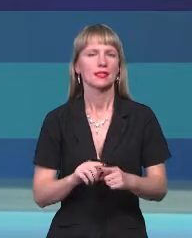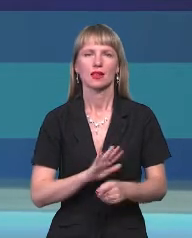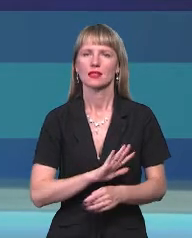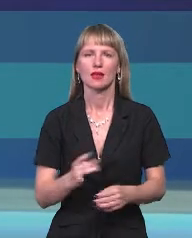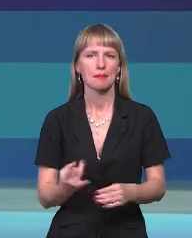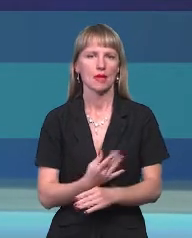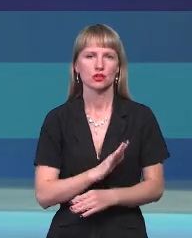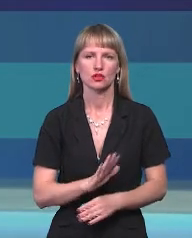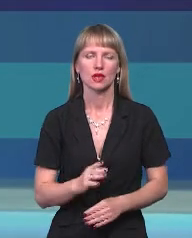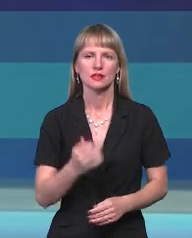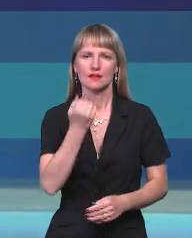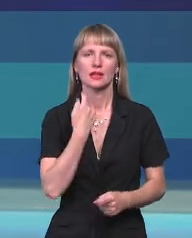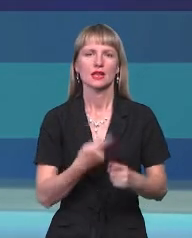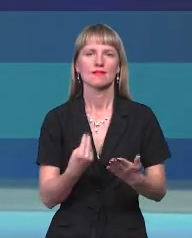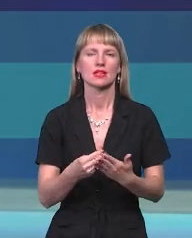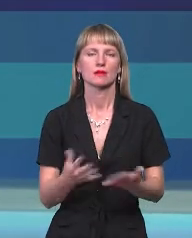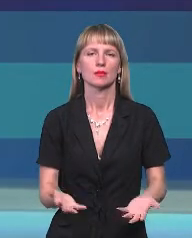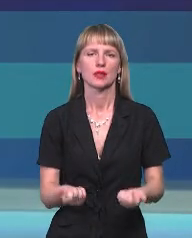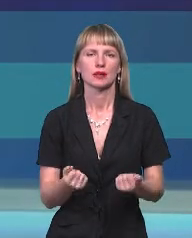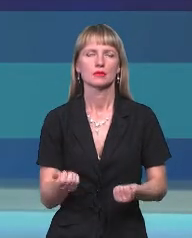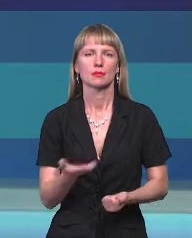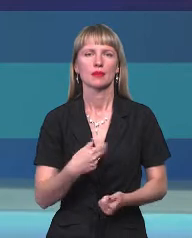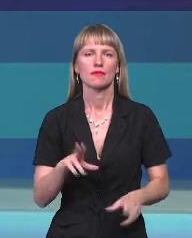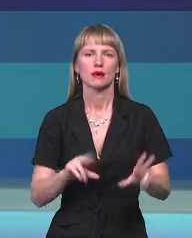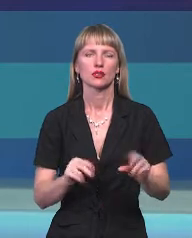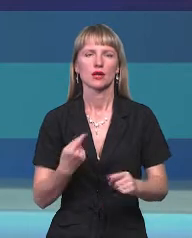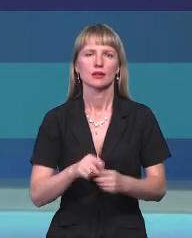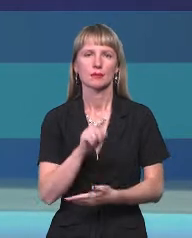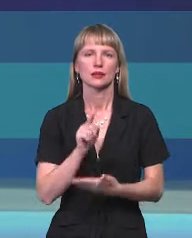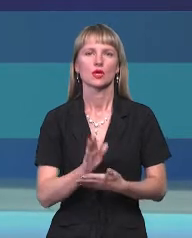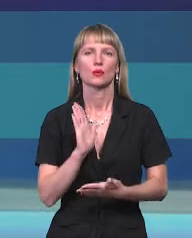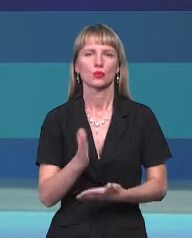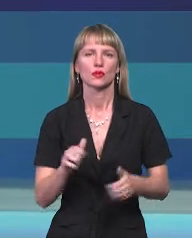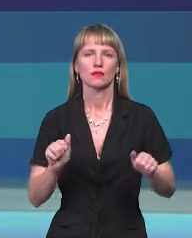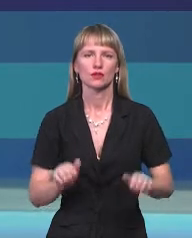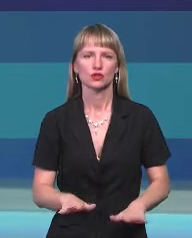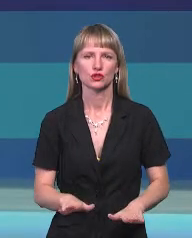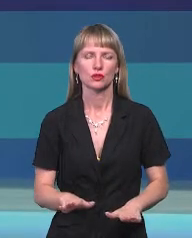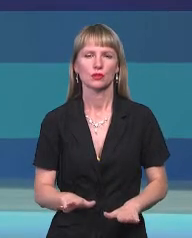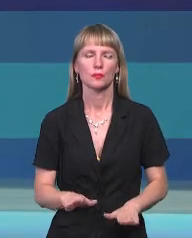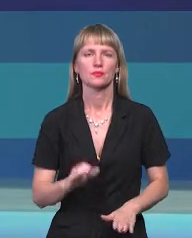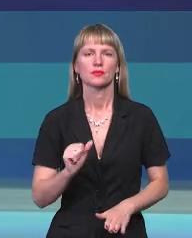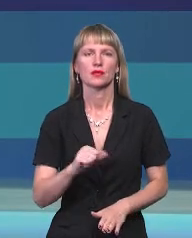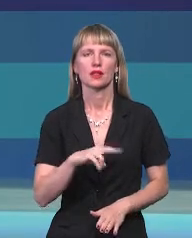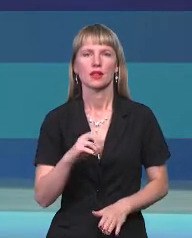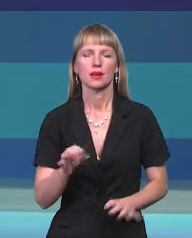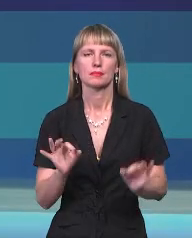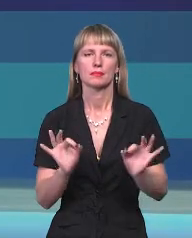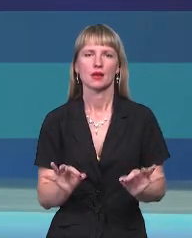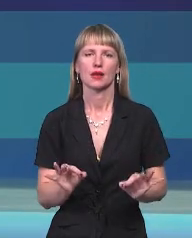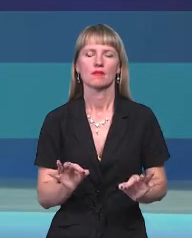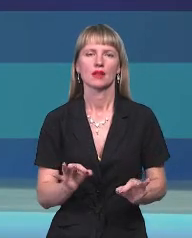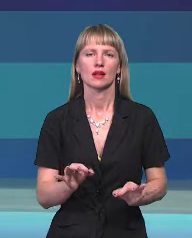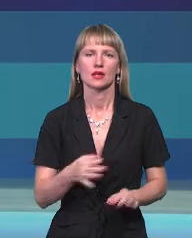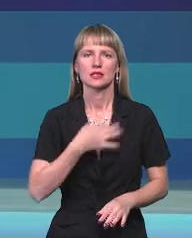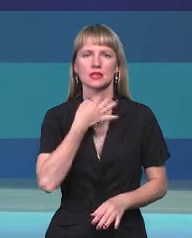Тому завдяки цій фінансовій підтримці ми вважаємо, це питання буде вирішено. Але правильно зазначила